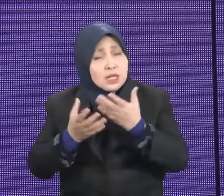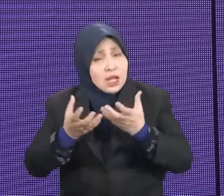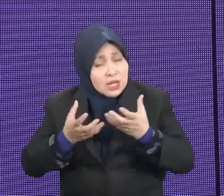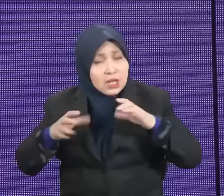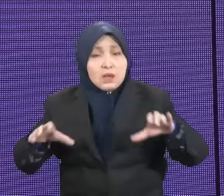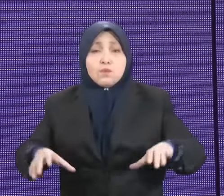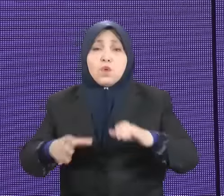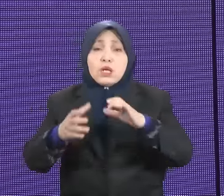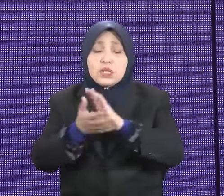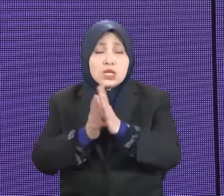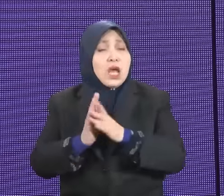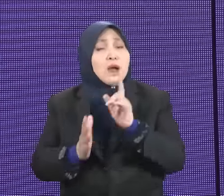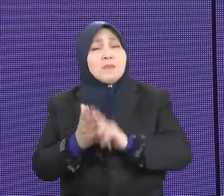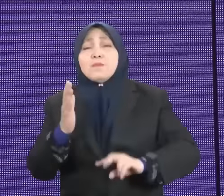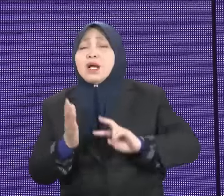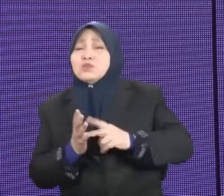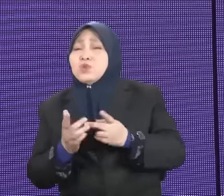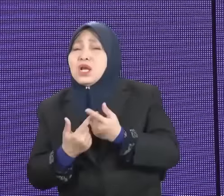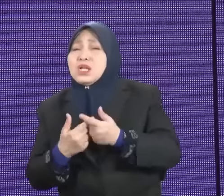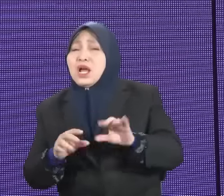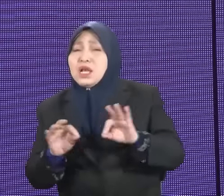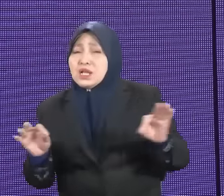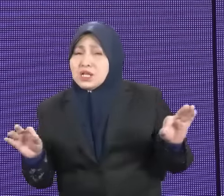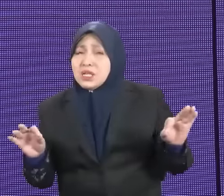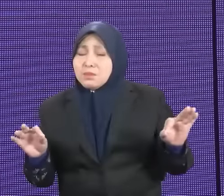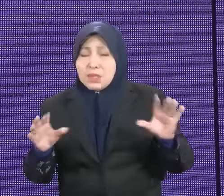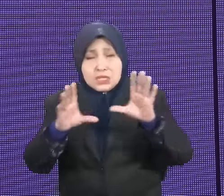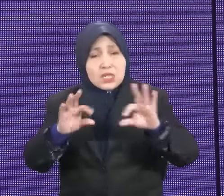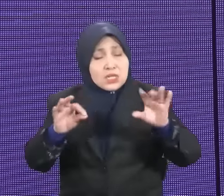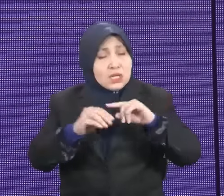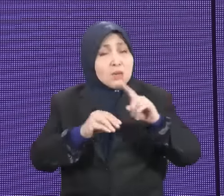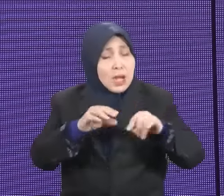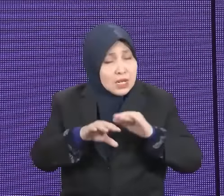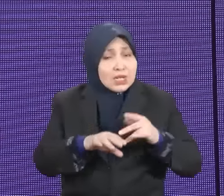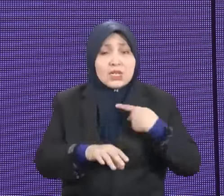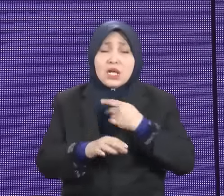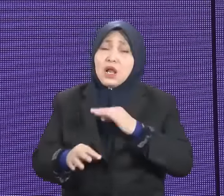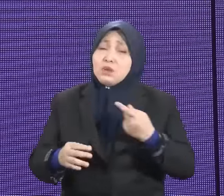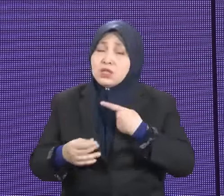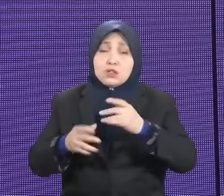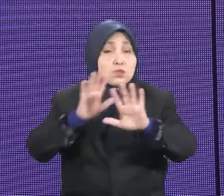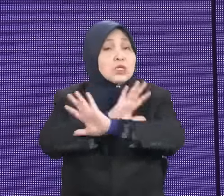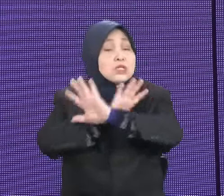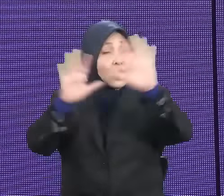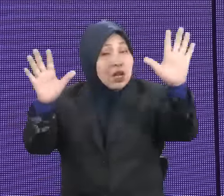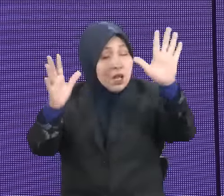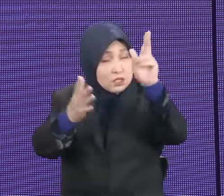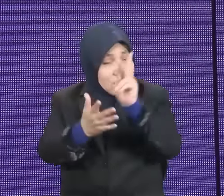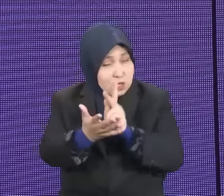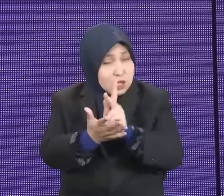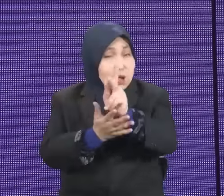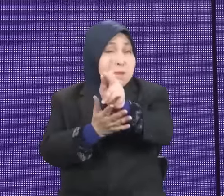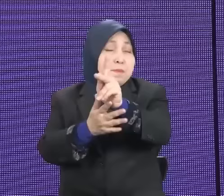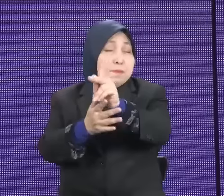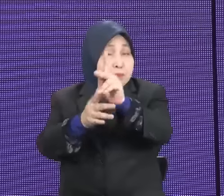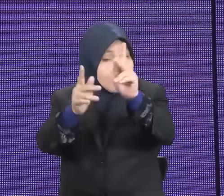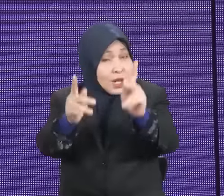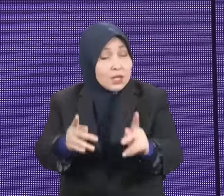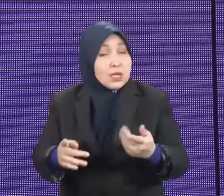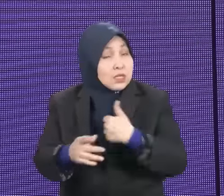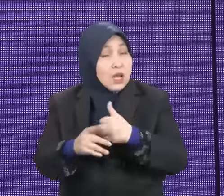laksanakan jadi apa maksud daripada ayat ini ayat ini menceritakan kepada kita kalau kita udah jelas kiblat kita dan hal tujuh kehidupan kita